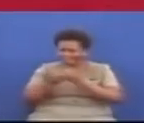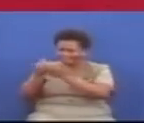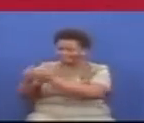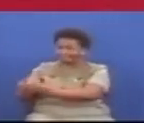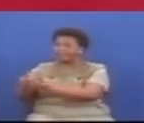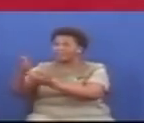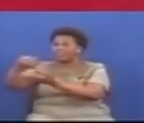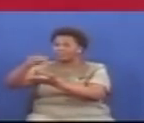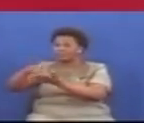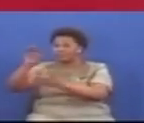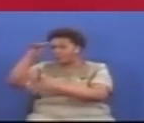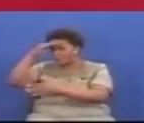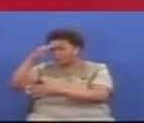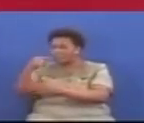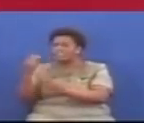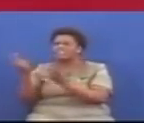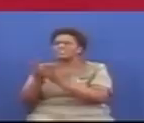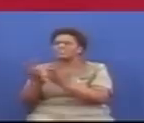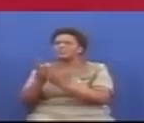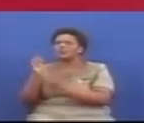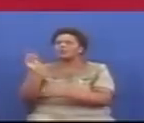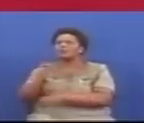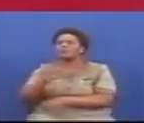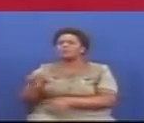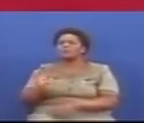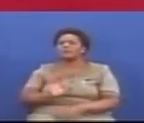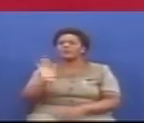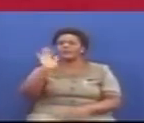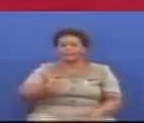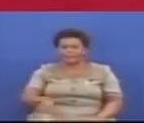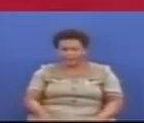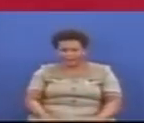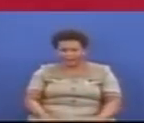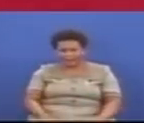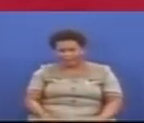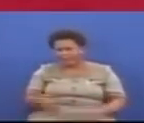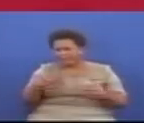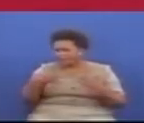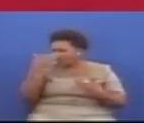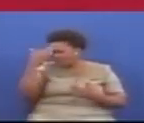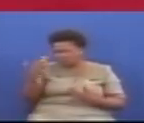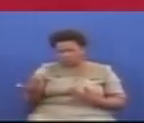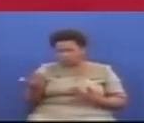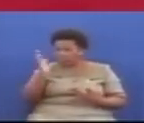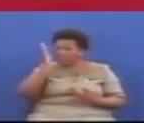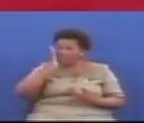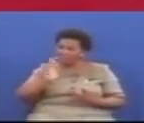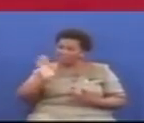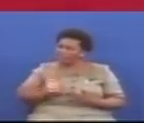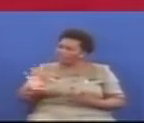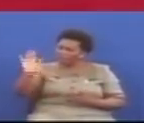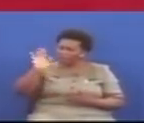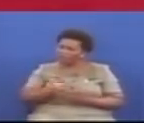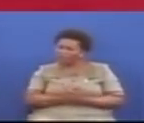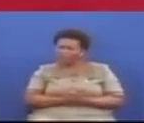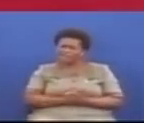katika makao makuu ya jeshi la polisi ili utekeleze. Sasa sina hakika kama hawa ambao anawazungumzia mheshimiwa